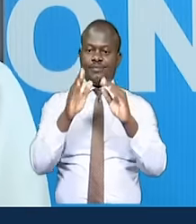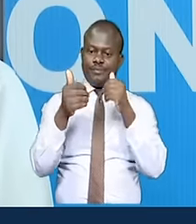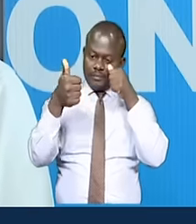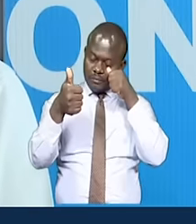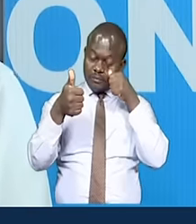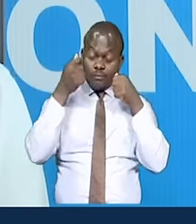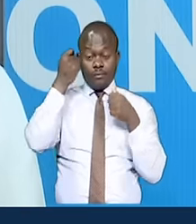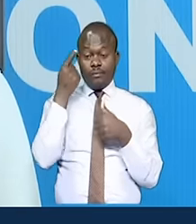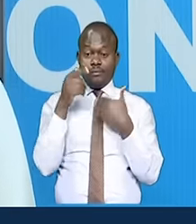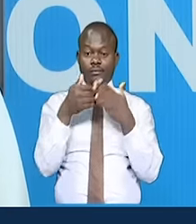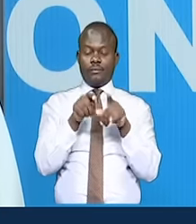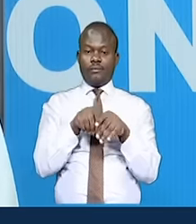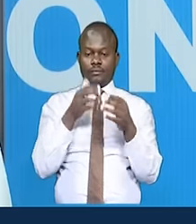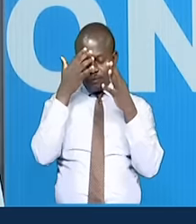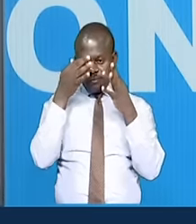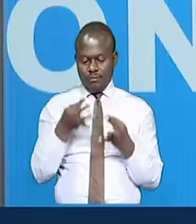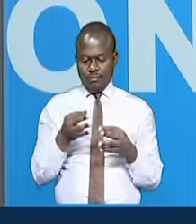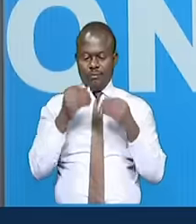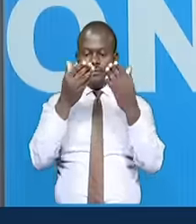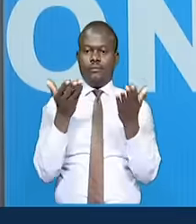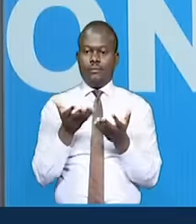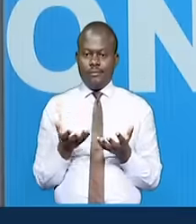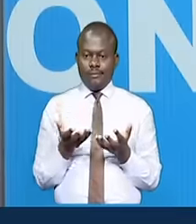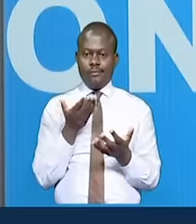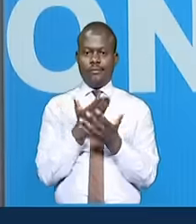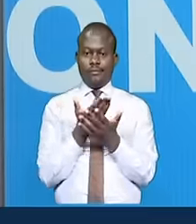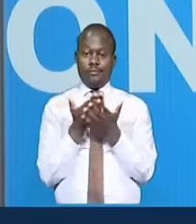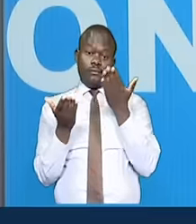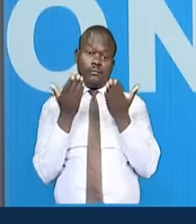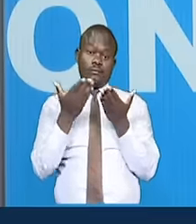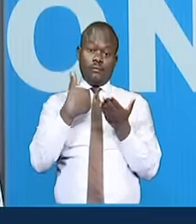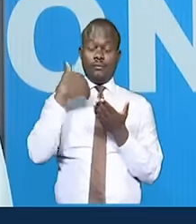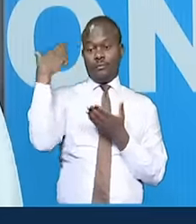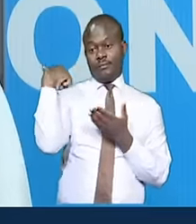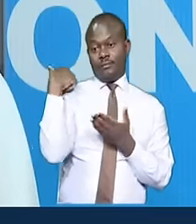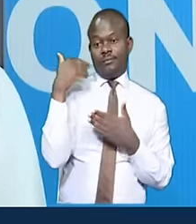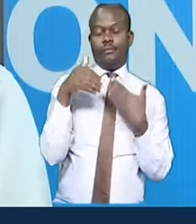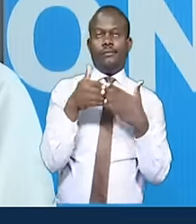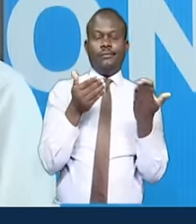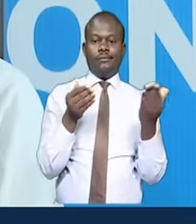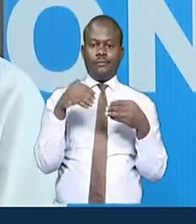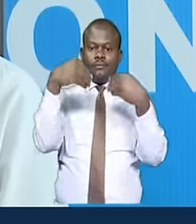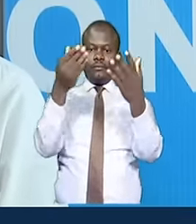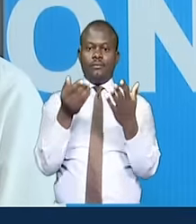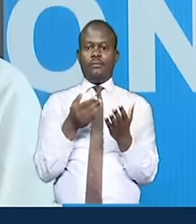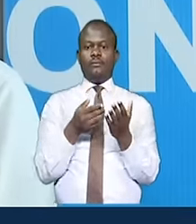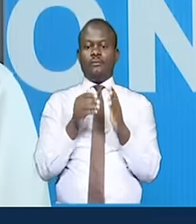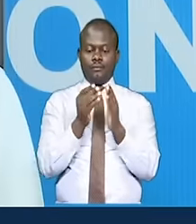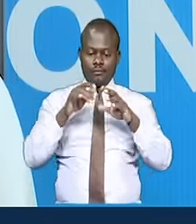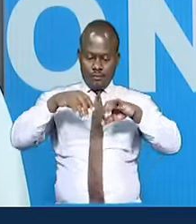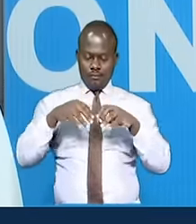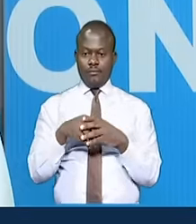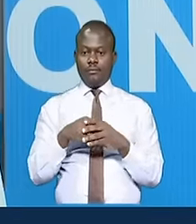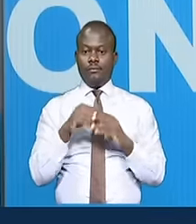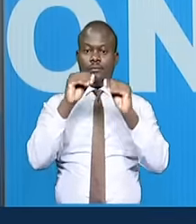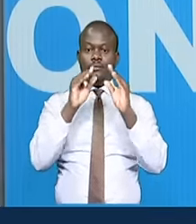rero nka recommendation natanga, nasaba wenda babifite mu nshingano kuba batanga ama laptops ku barimu